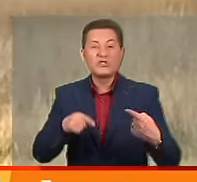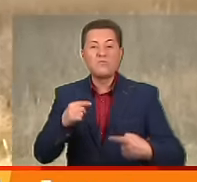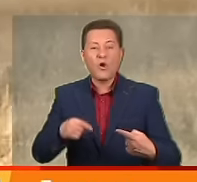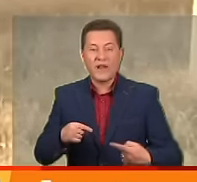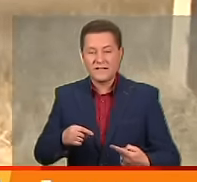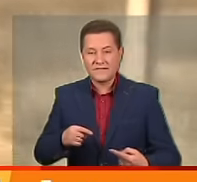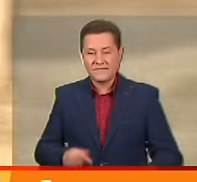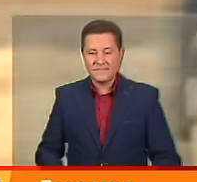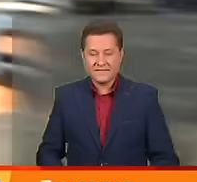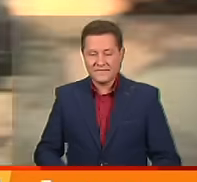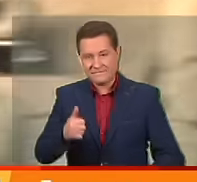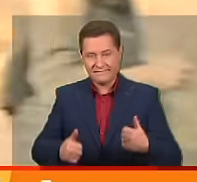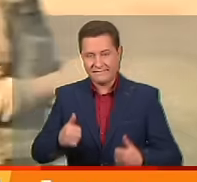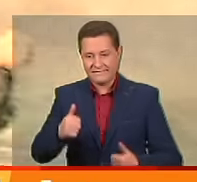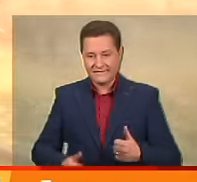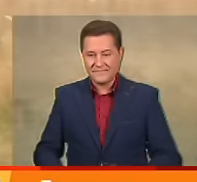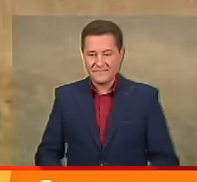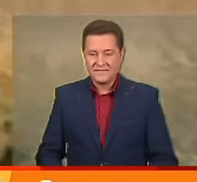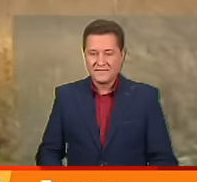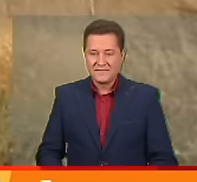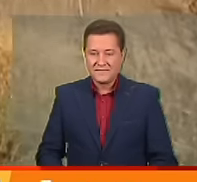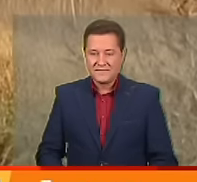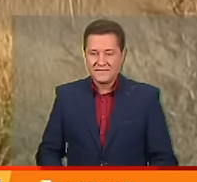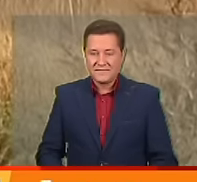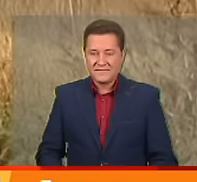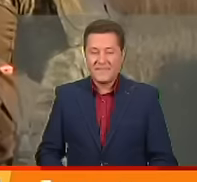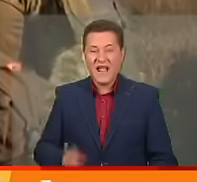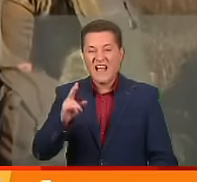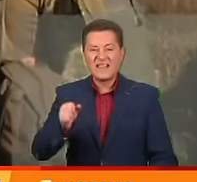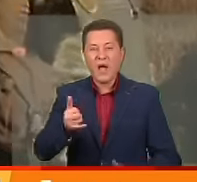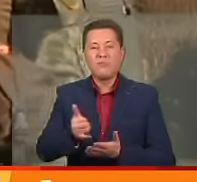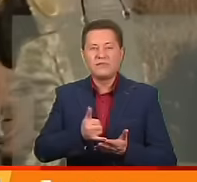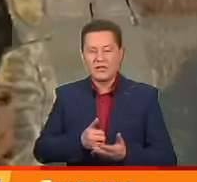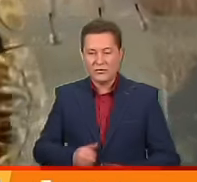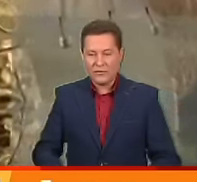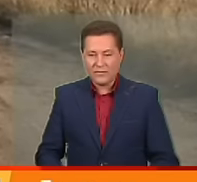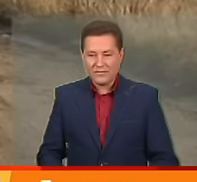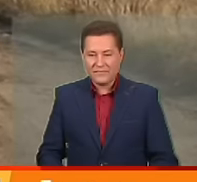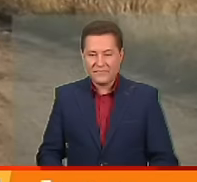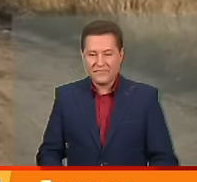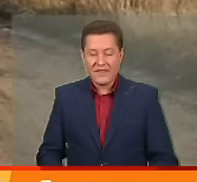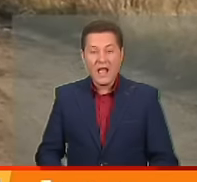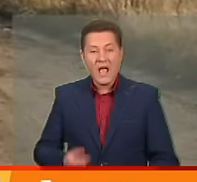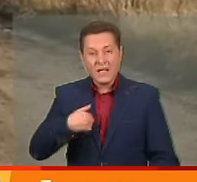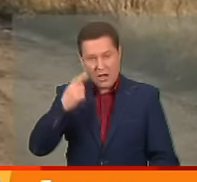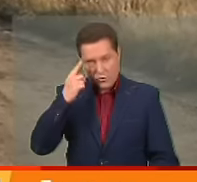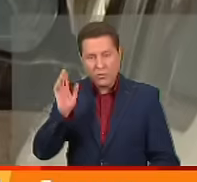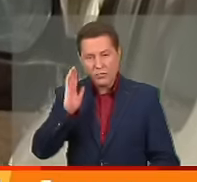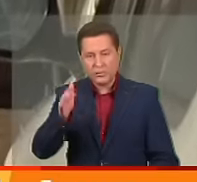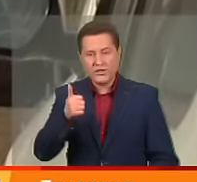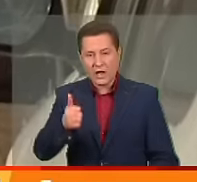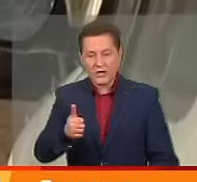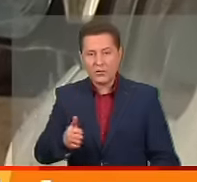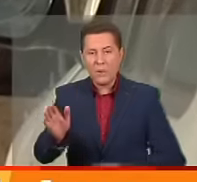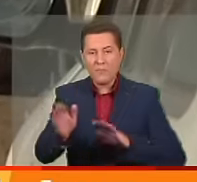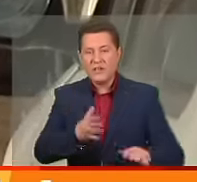Вон там, на лимонад. На бутылку лимонадов. Я думаю, що пройде все хорошо. Минає ще півгодини. Ті, що